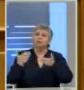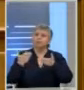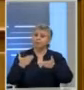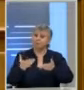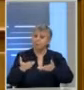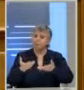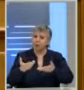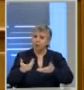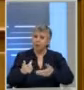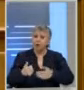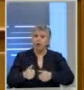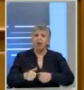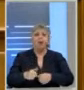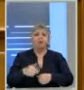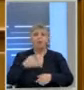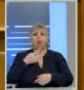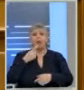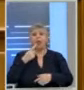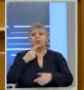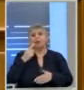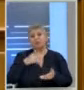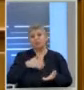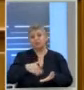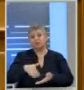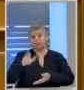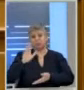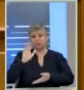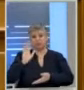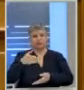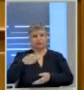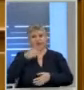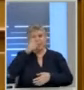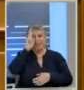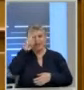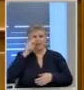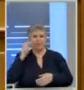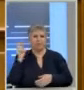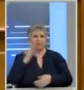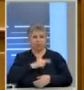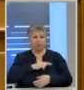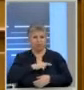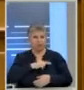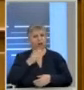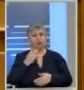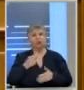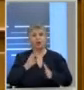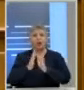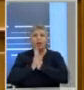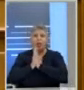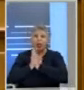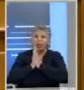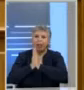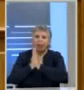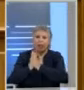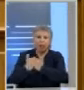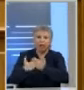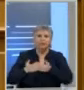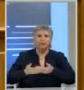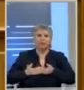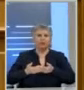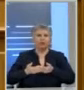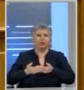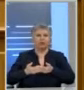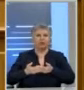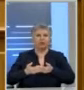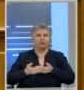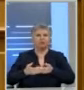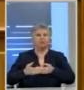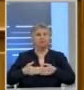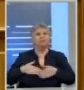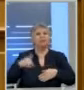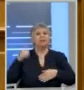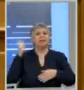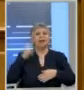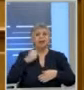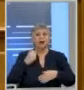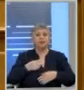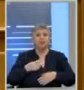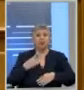«Βοήθεια, κυρία Μέρκελ». Επεκτείνατε την Επιτροπή για τουλάχιστον άλλα 3 χρόνια με το τέταρτο